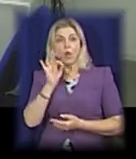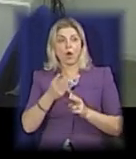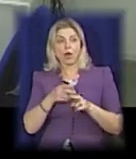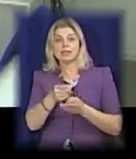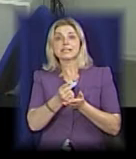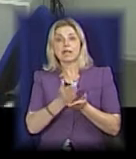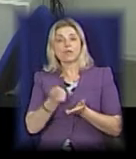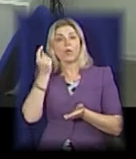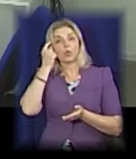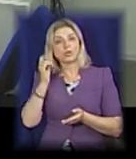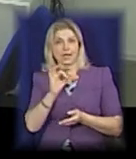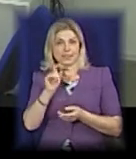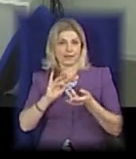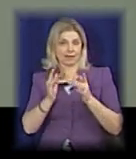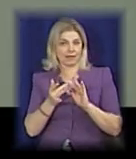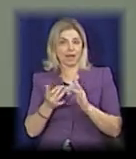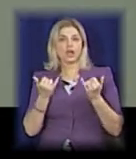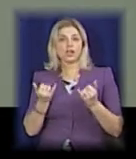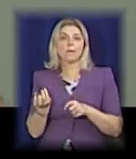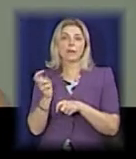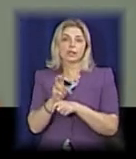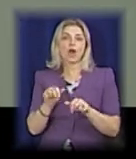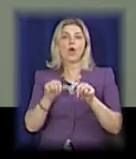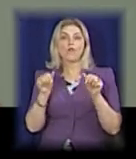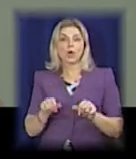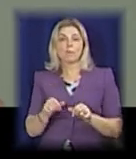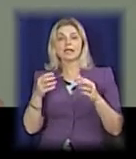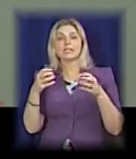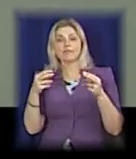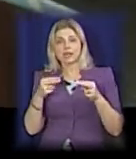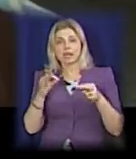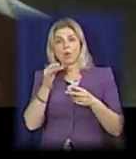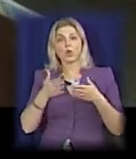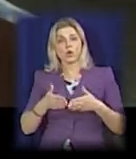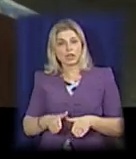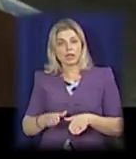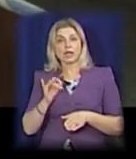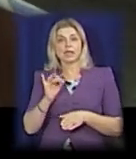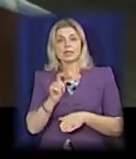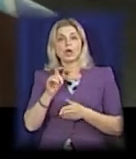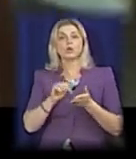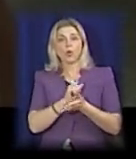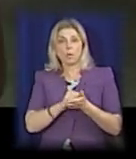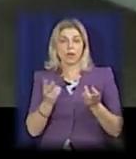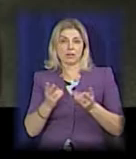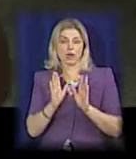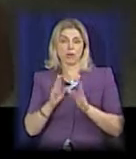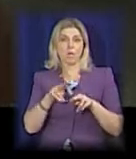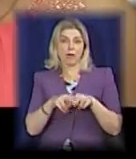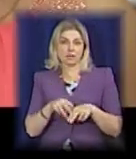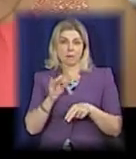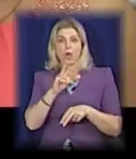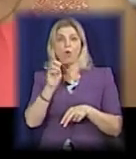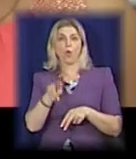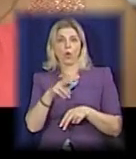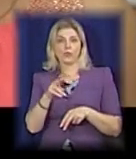дізналася із соціальних мереж. Сьогодні прийшла оформлювати свідоцтво про народження. Говорить, із документів знадобилися тільки паспорт, ідентифікаційний